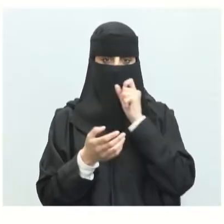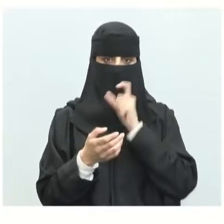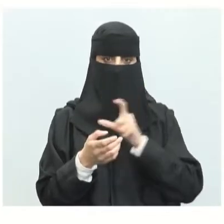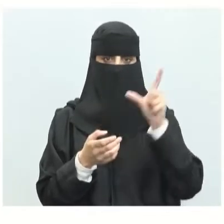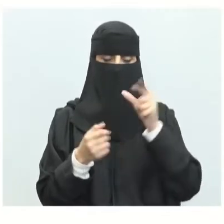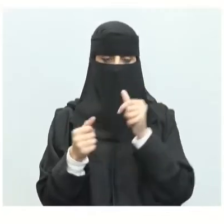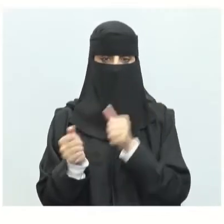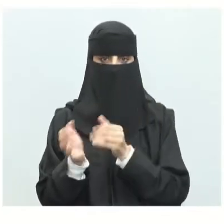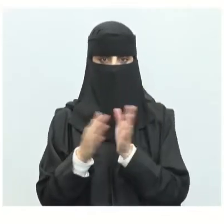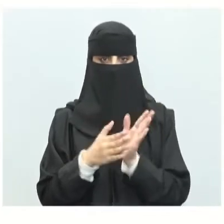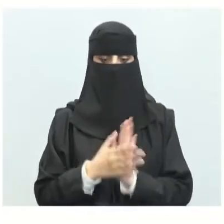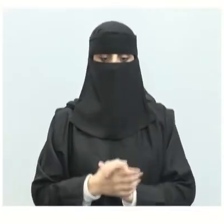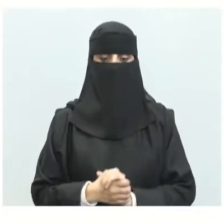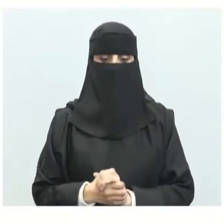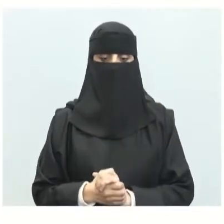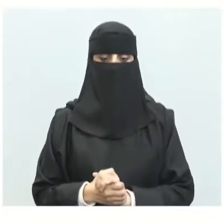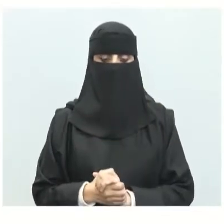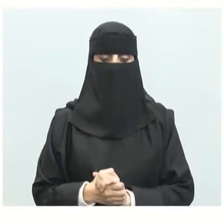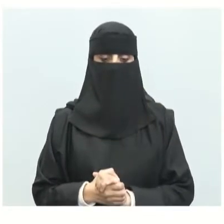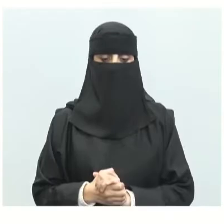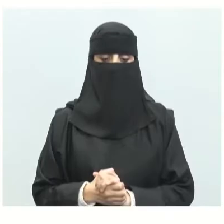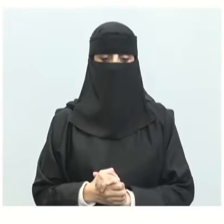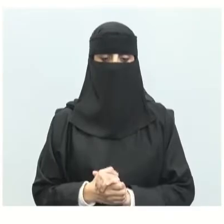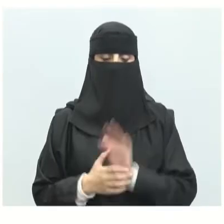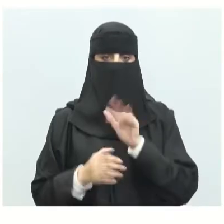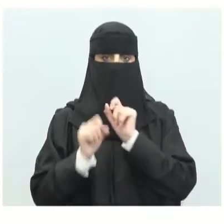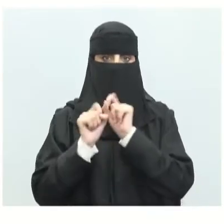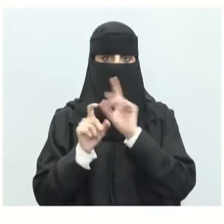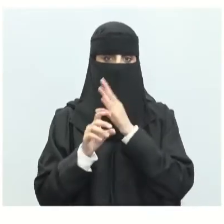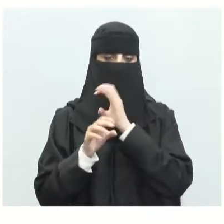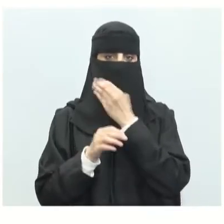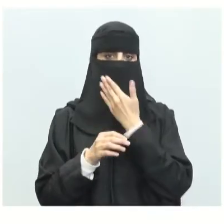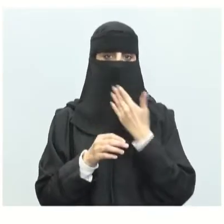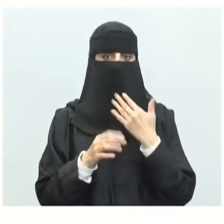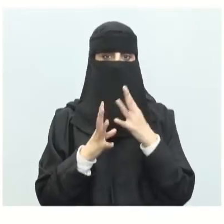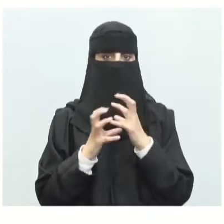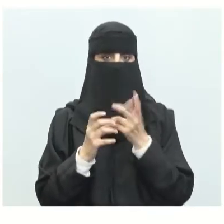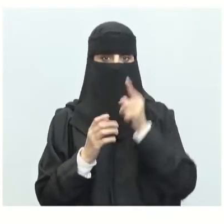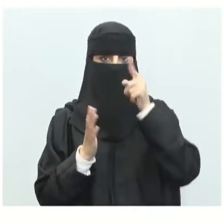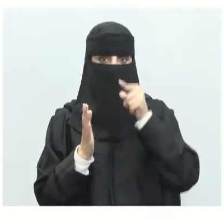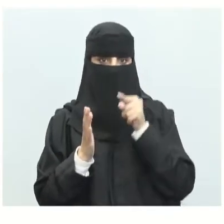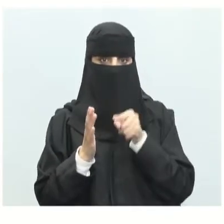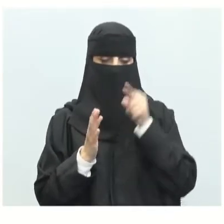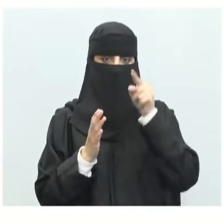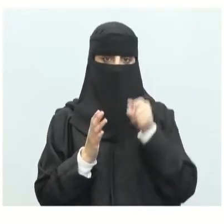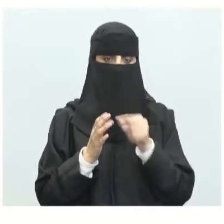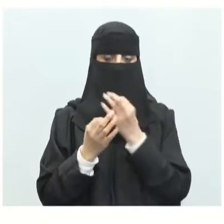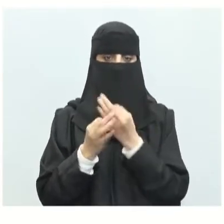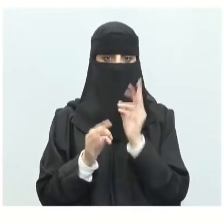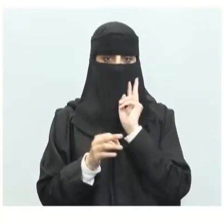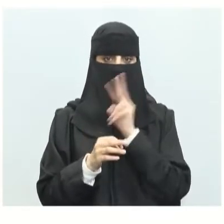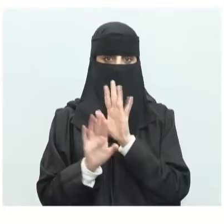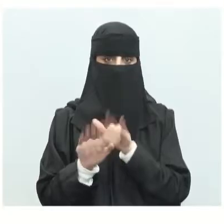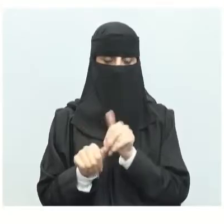جمل التعجب نلاحظ ايضا وجود علامه التعجب في نهايه الجمله